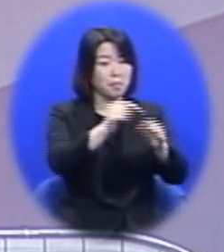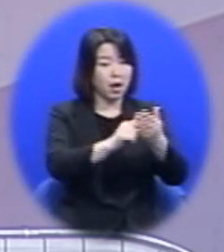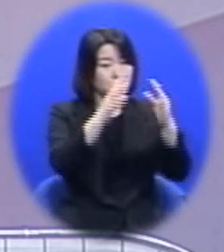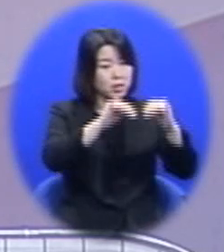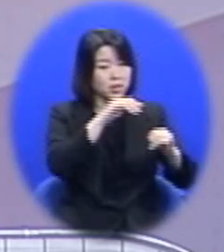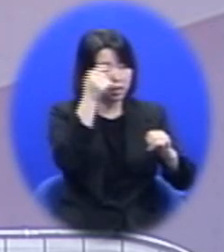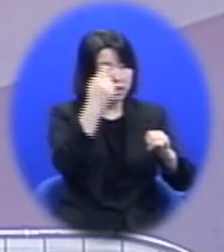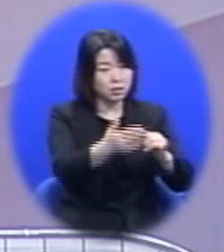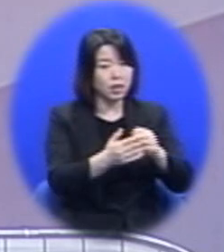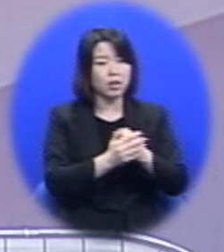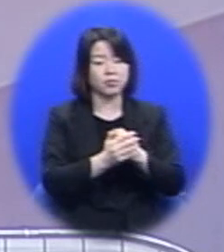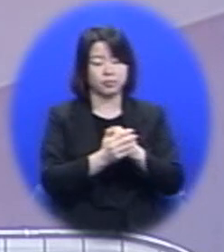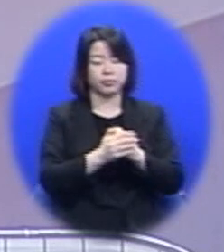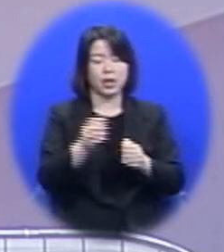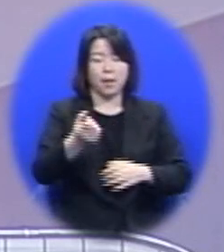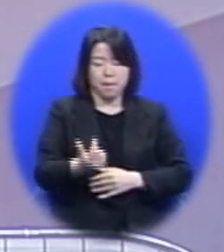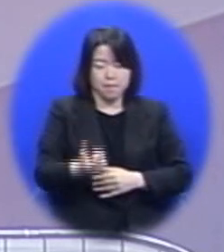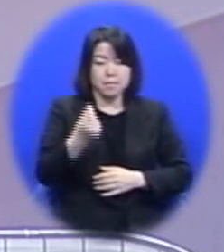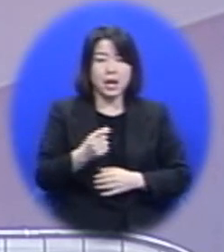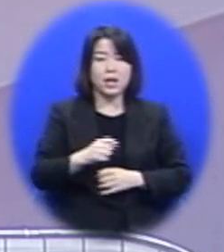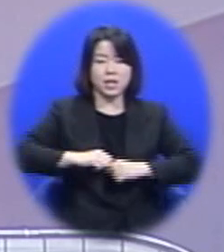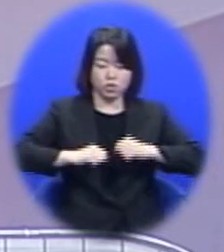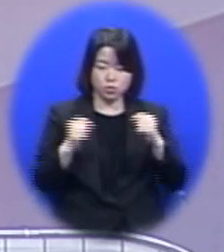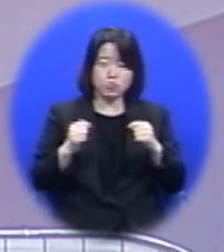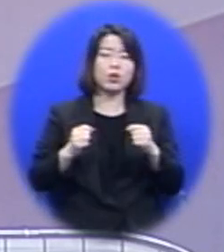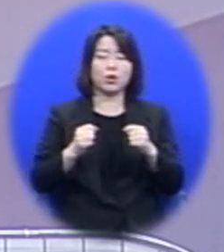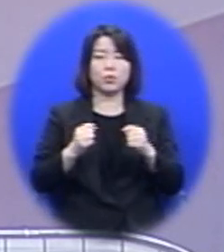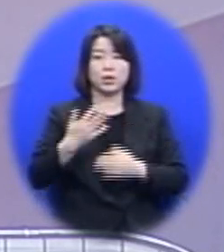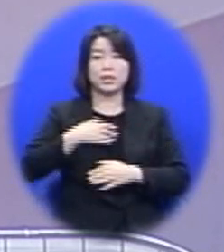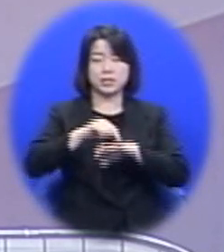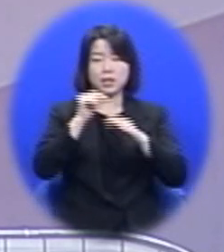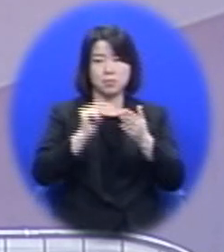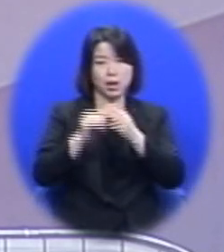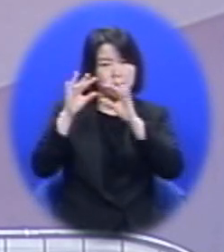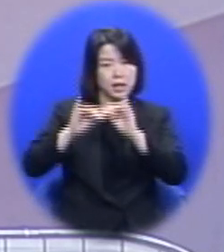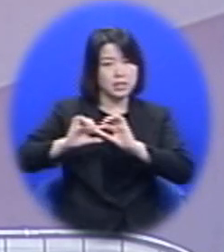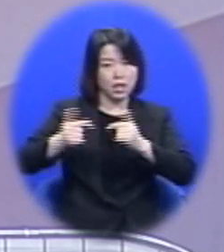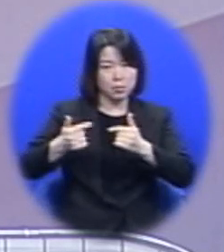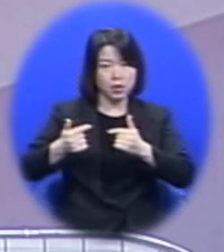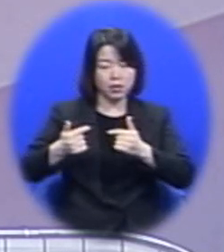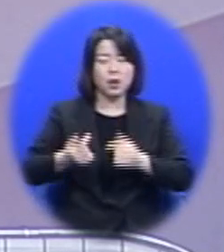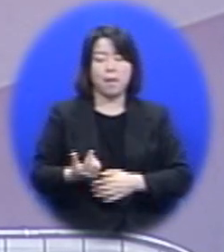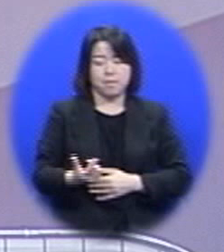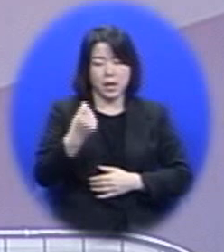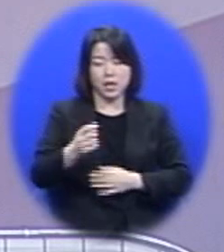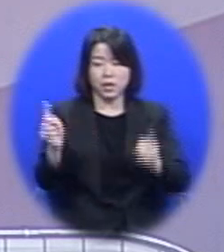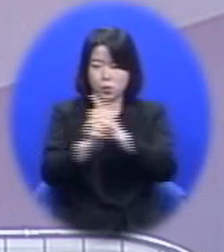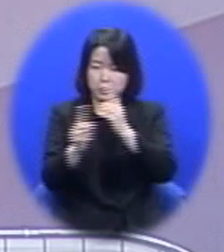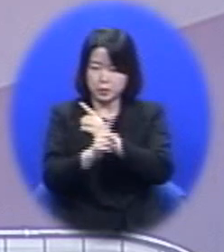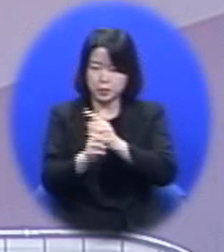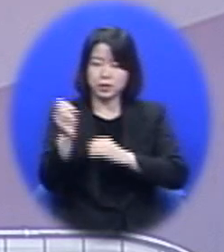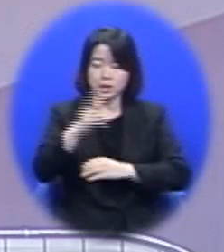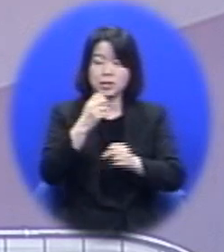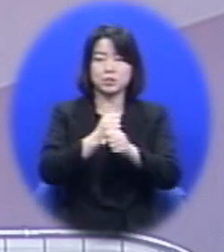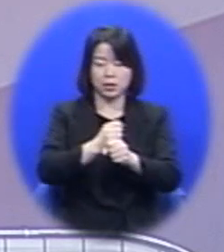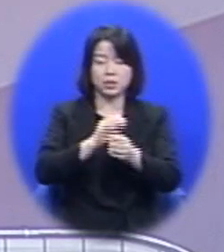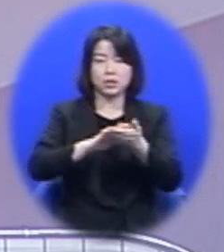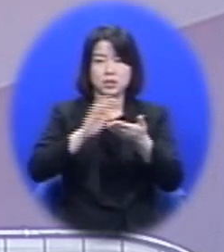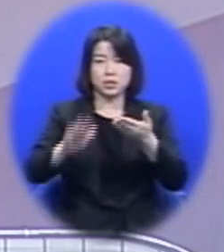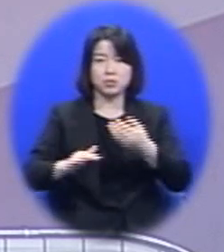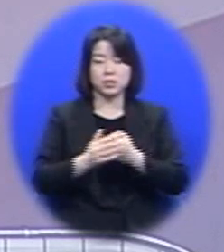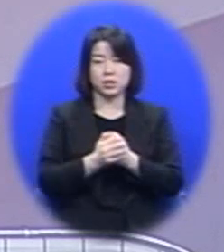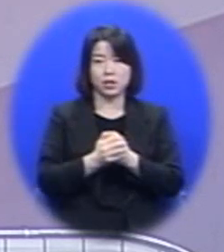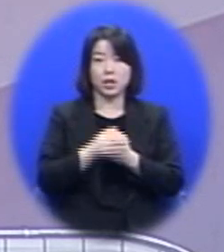순종했습니다. 주님, 제 마음이 안 들면 바로 수정하여 재시공하겠습니다. 그 후로 주님의